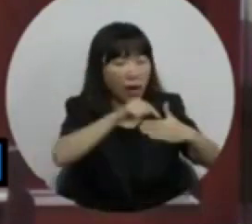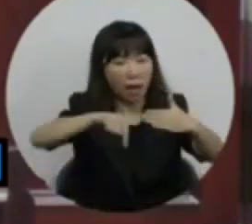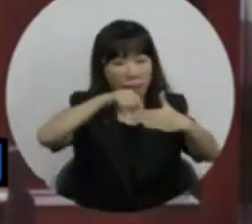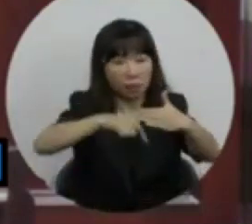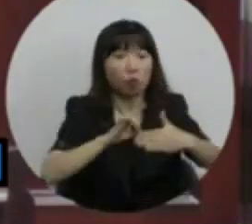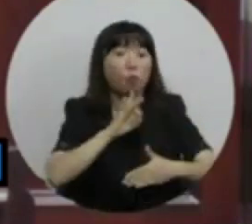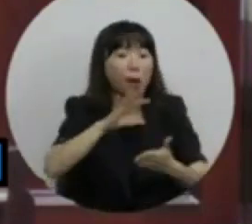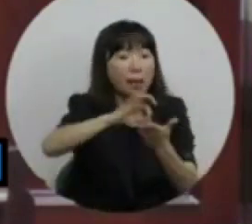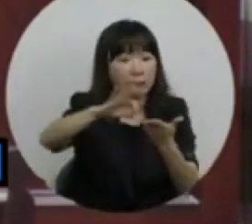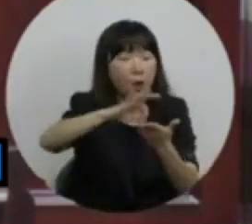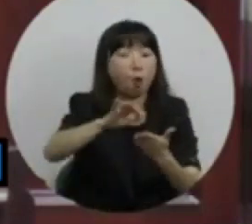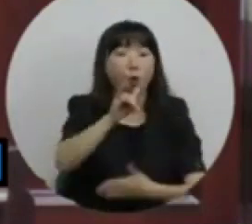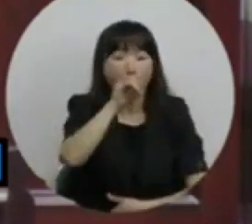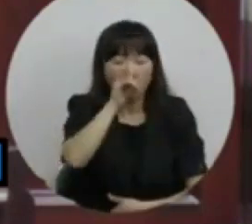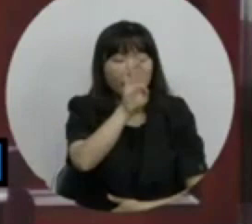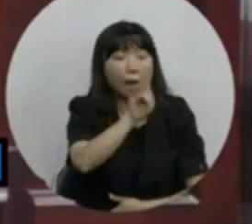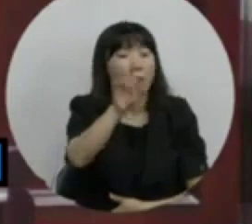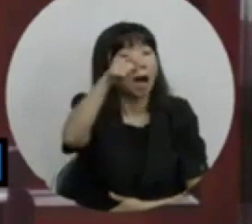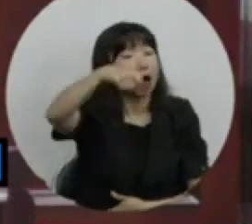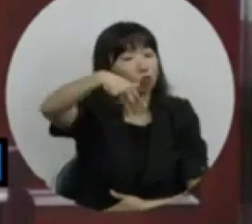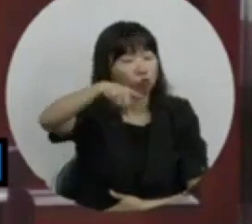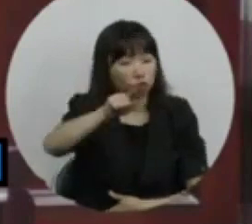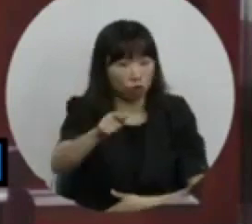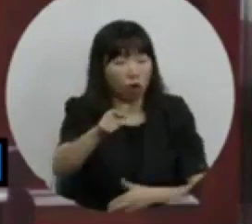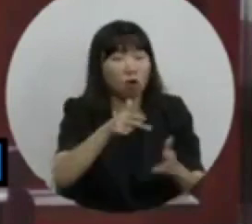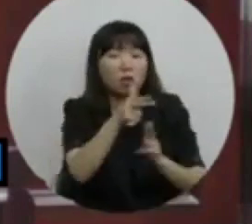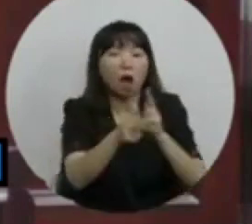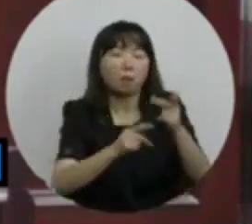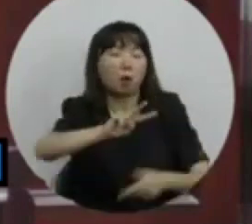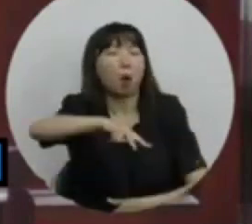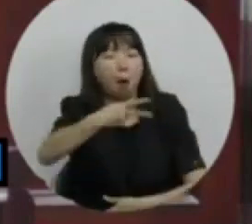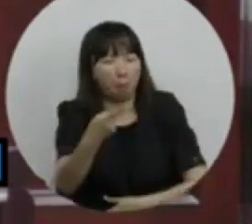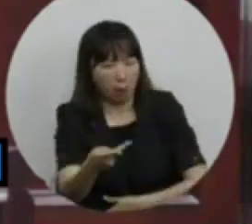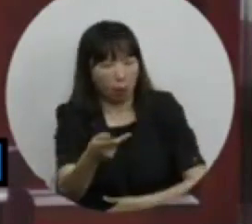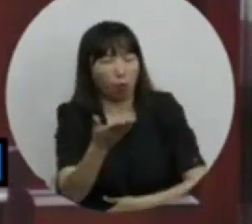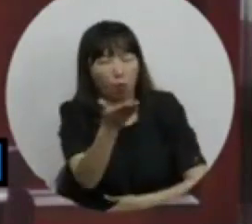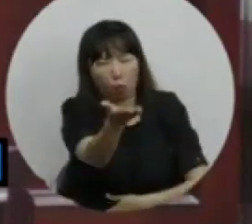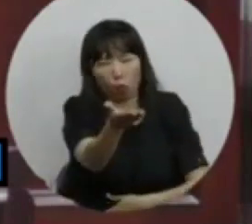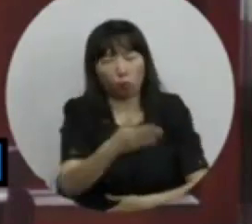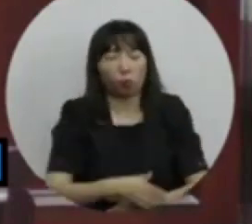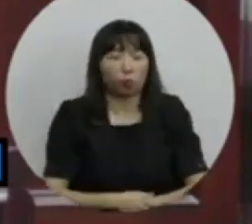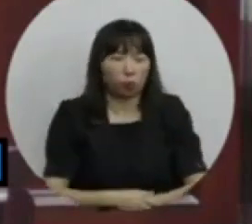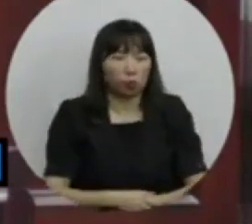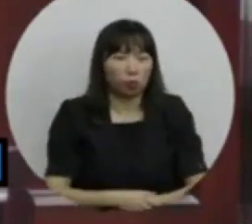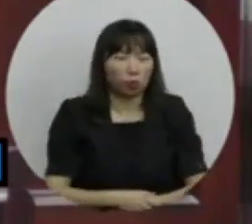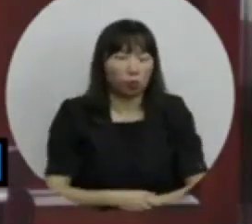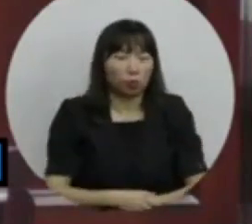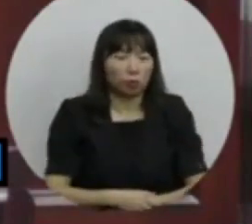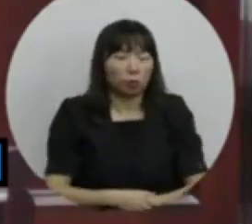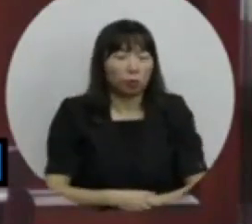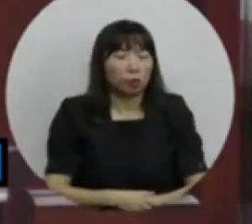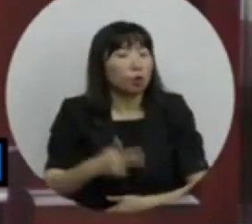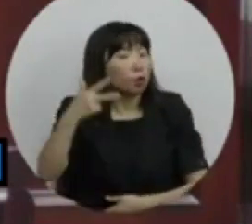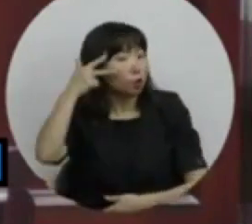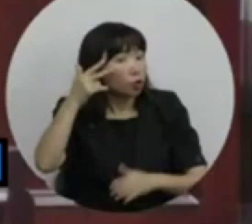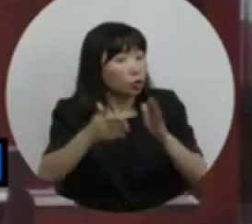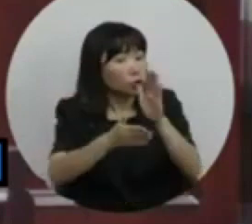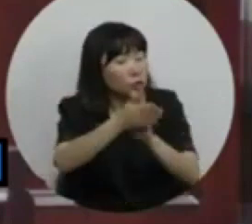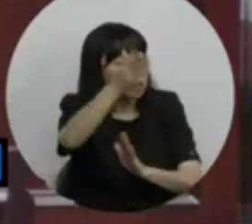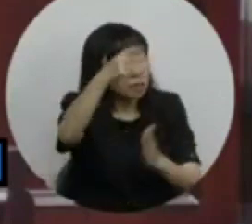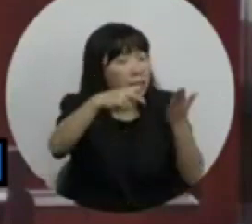있는 바우처 사업으로 전환하고자 합니다. 지류형 여주 상품권 발행을 위해